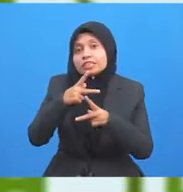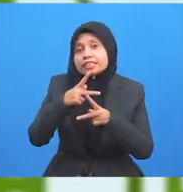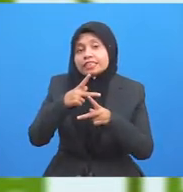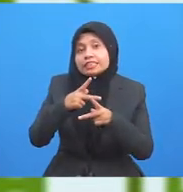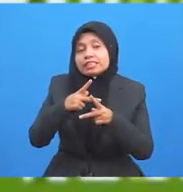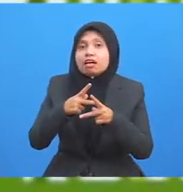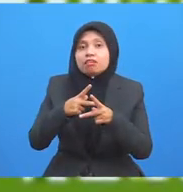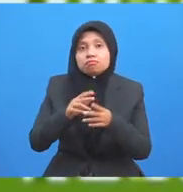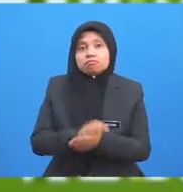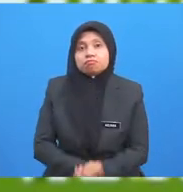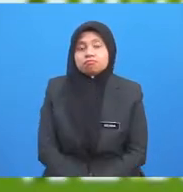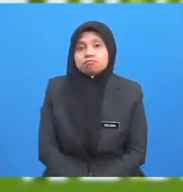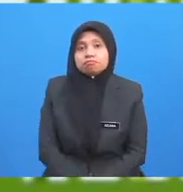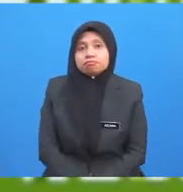olokan?